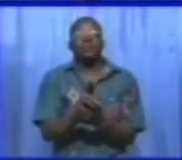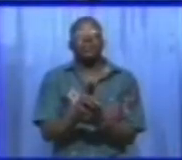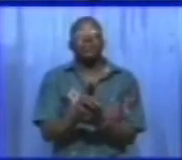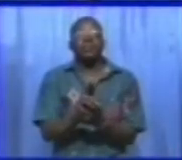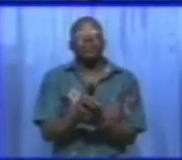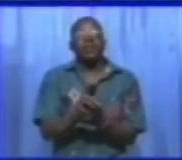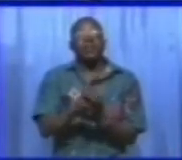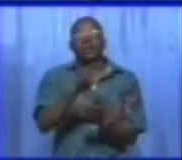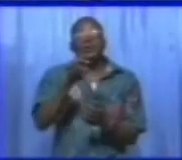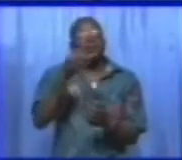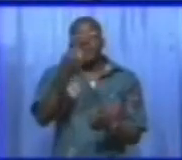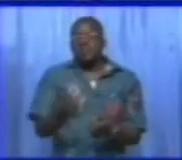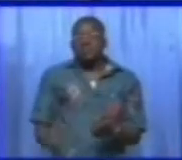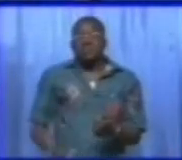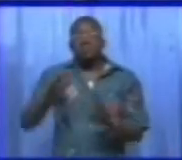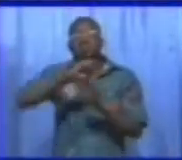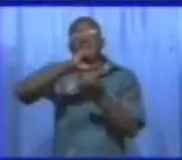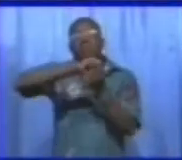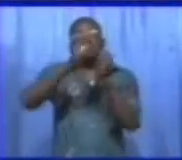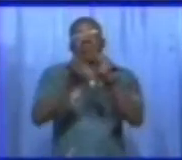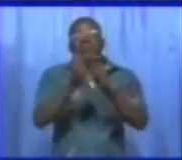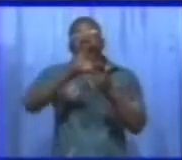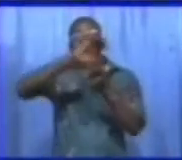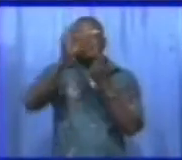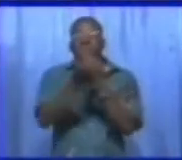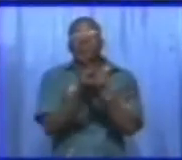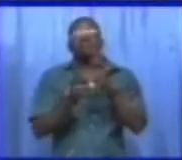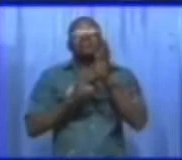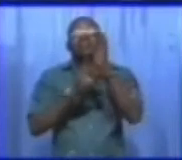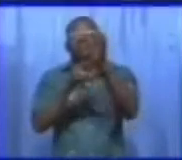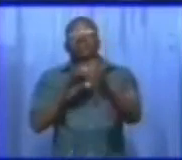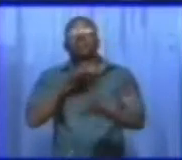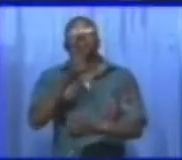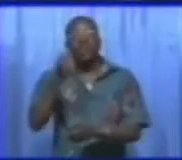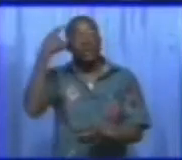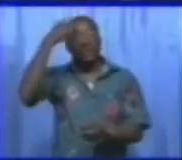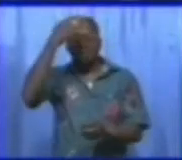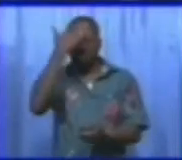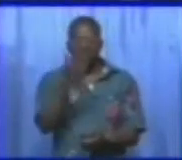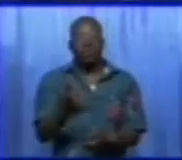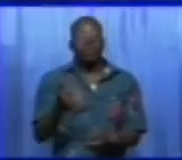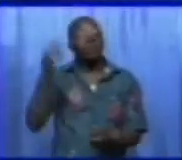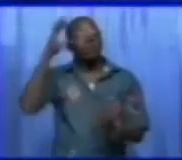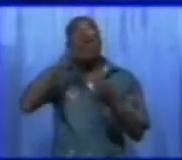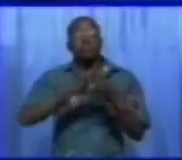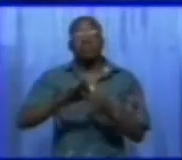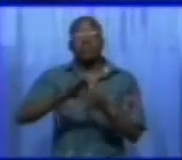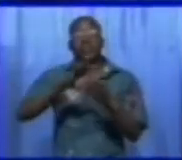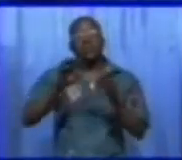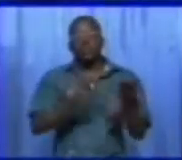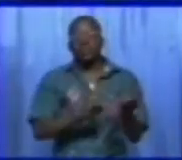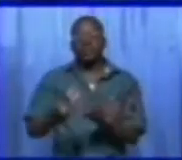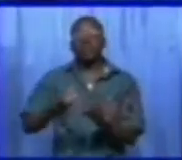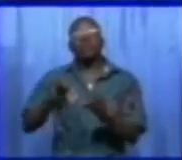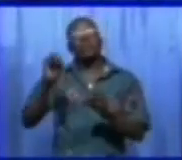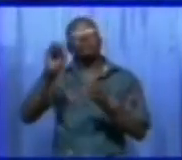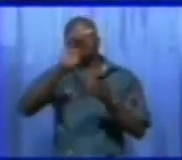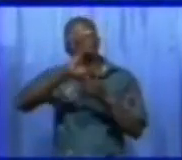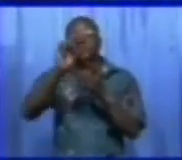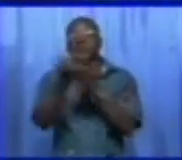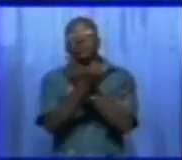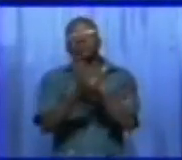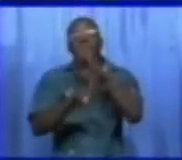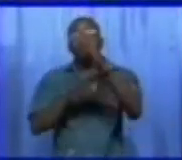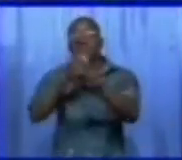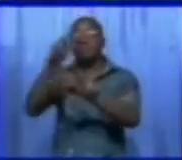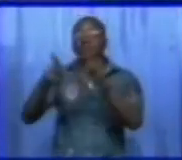Les effets des changements climatiques sur les populations ne sont plus à démontrer. C'est pour cette raison que la coalition des organisations de la société civile sur le changement climatique au